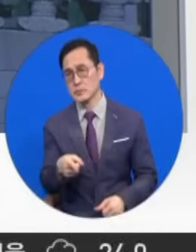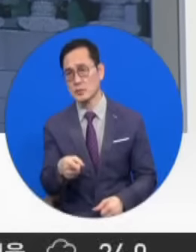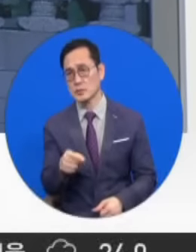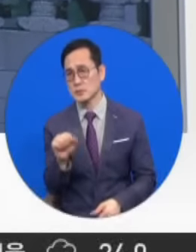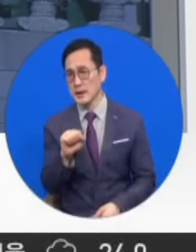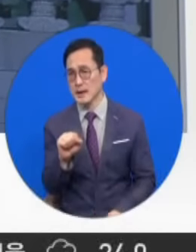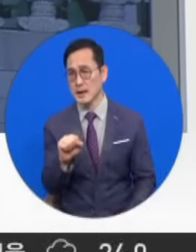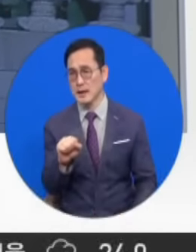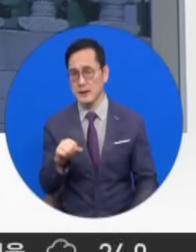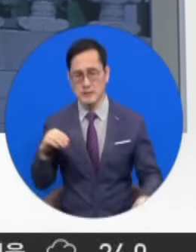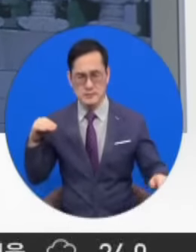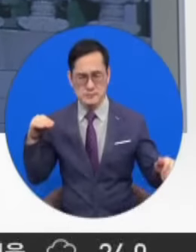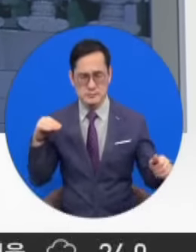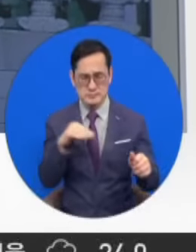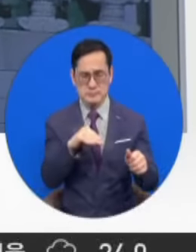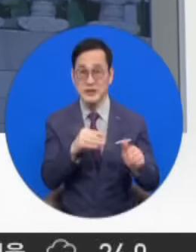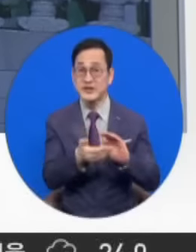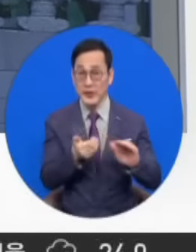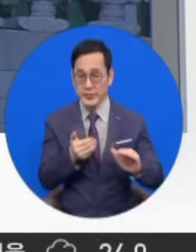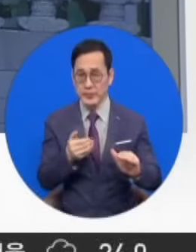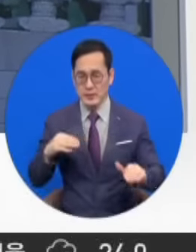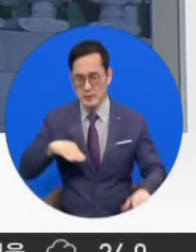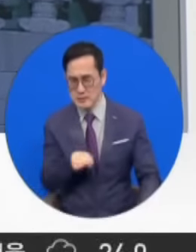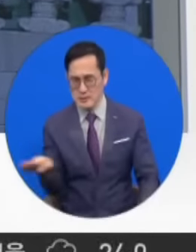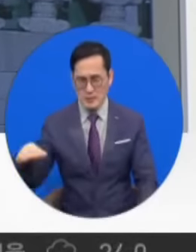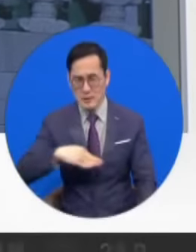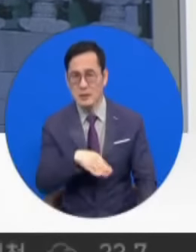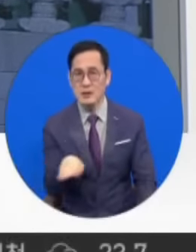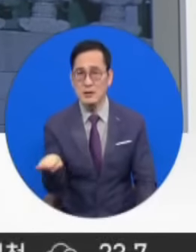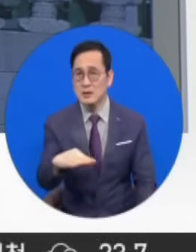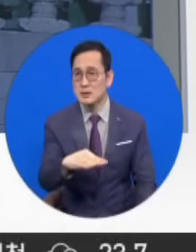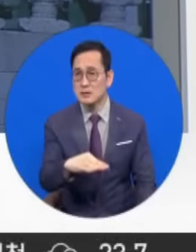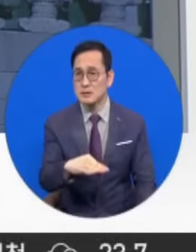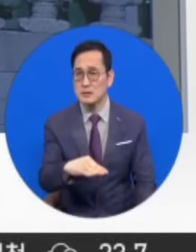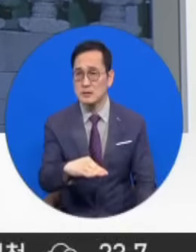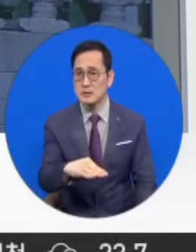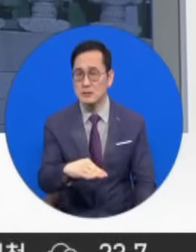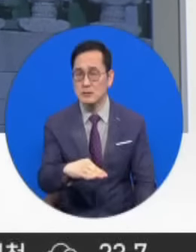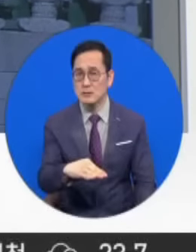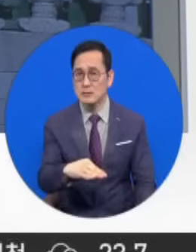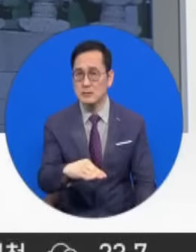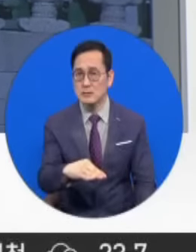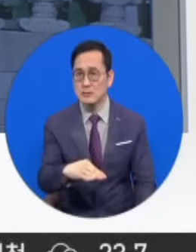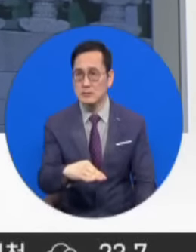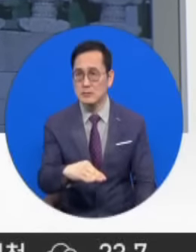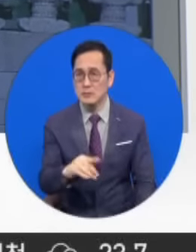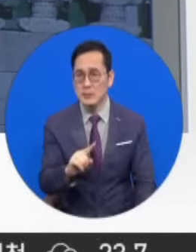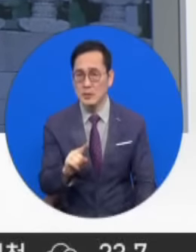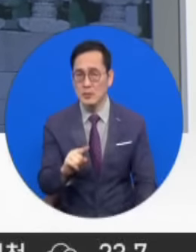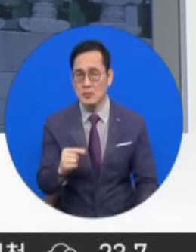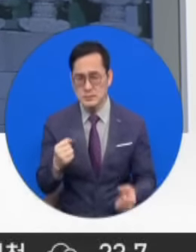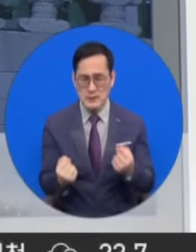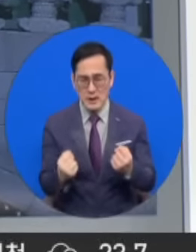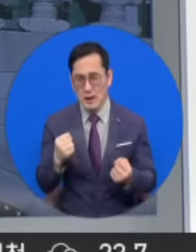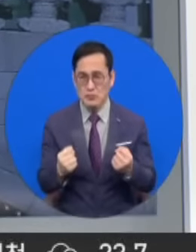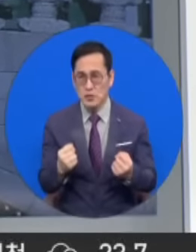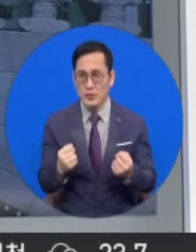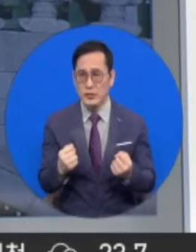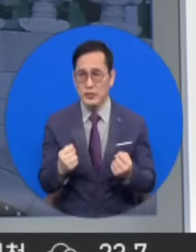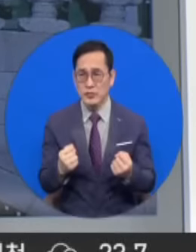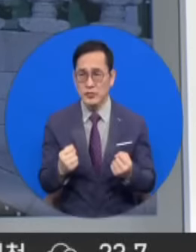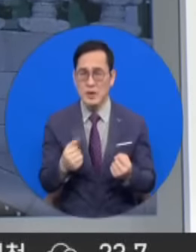그 충돌 직전에 지그재그로 차량이 움직였다라는 거예요. 네. 그 말은 무언가 차량이